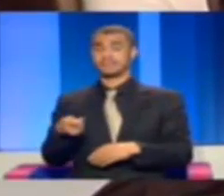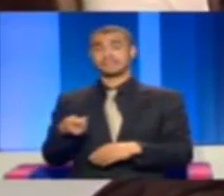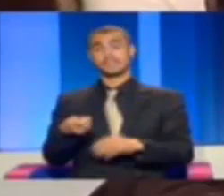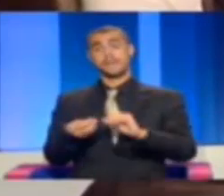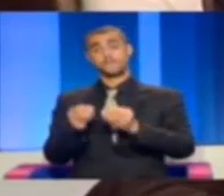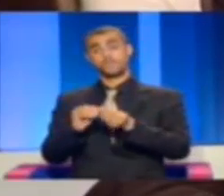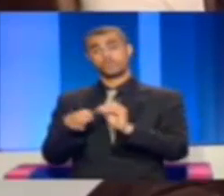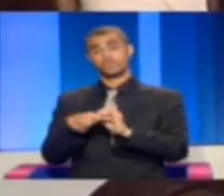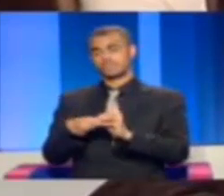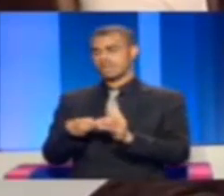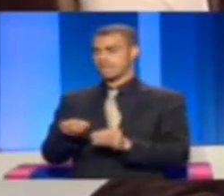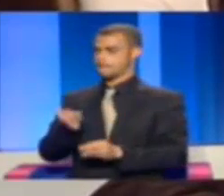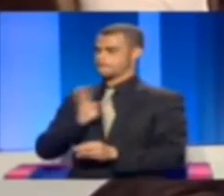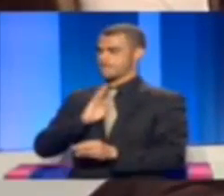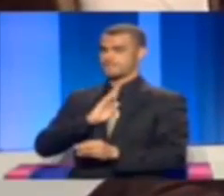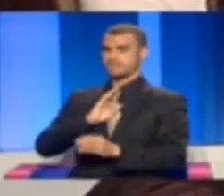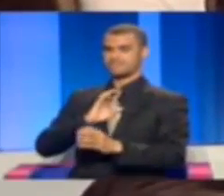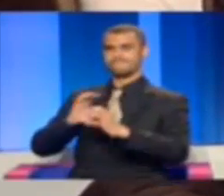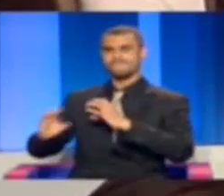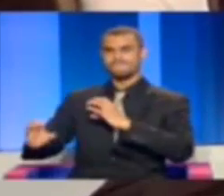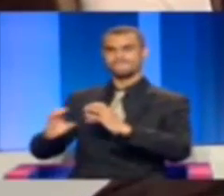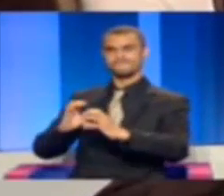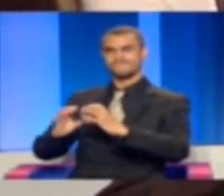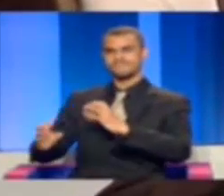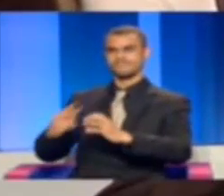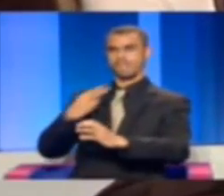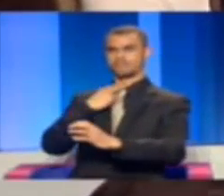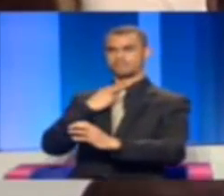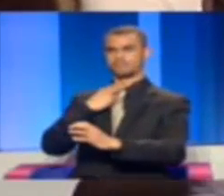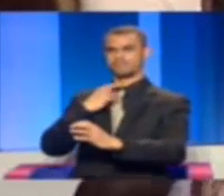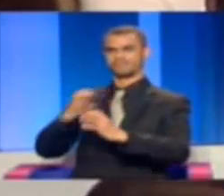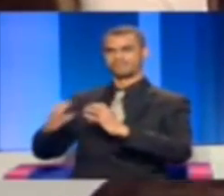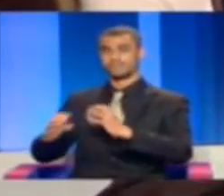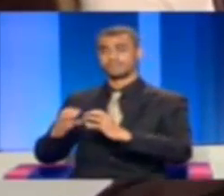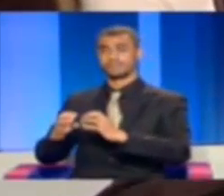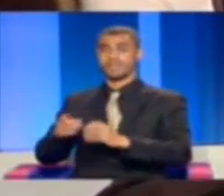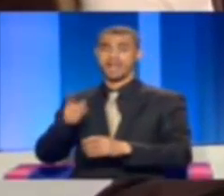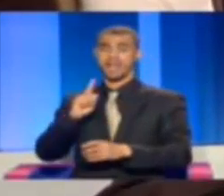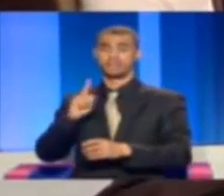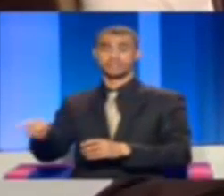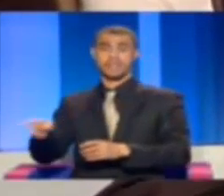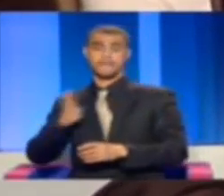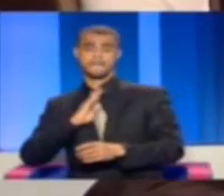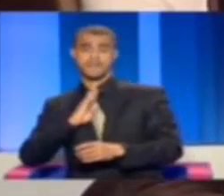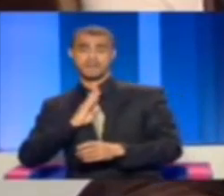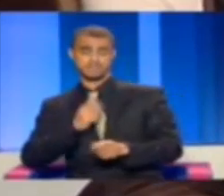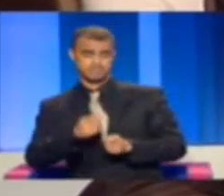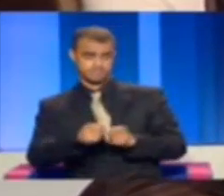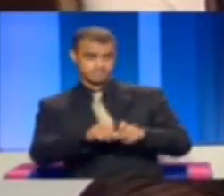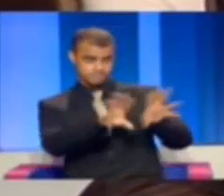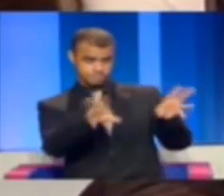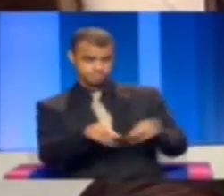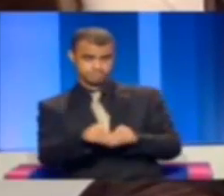كينقصوا واحد التواصل ما بين الاب هو اللي كنعرفوه هو رب الاسره، هو المسير الاسره.